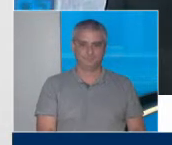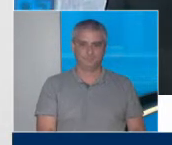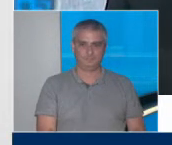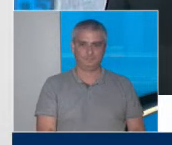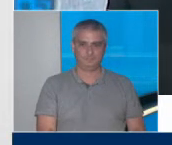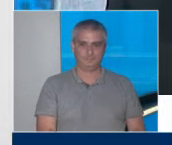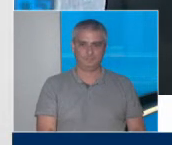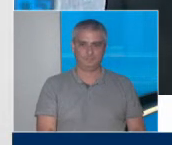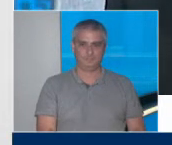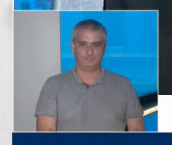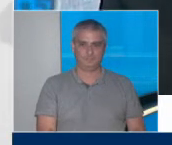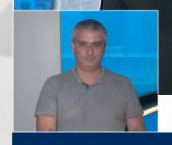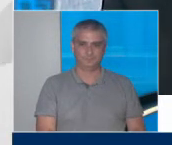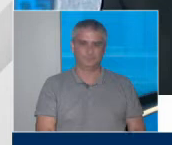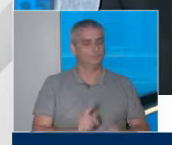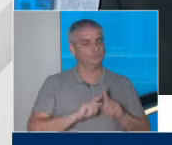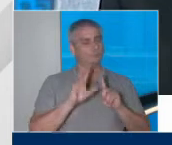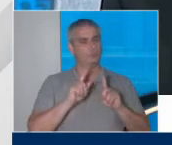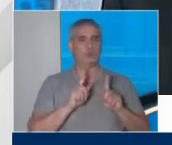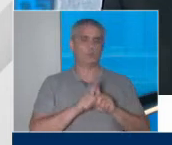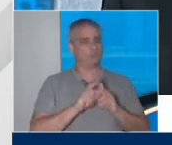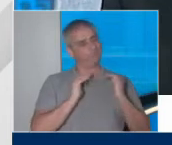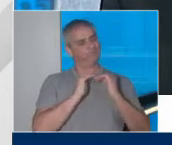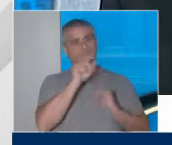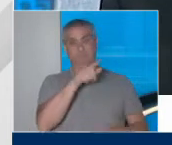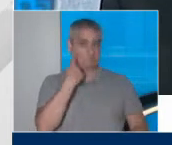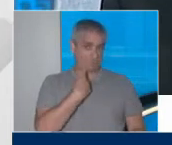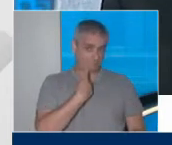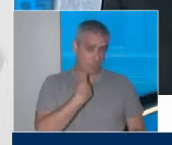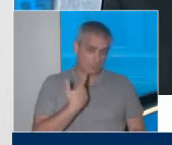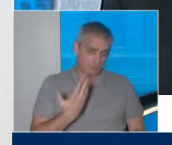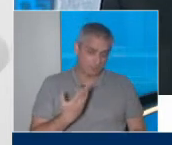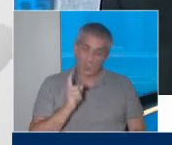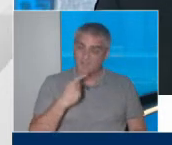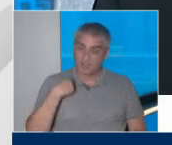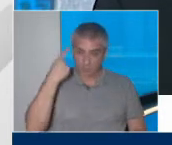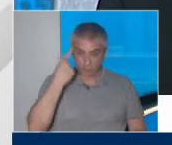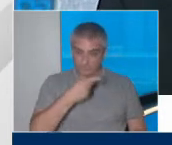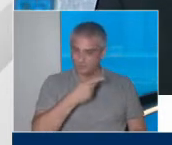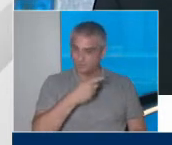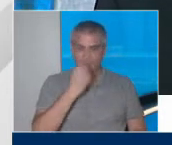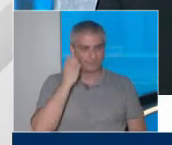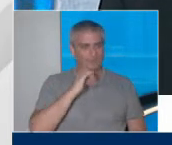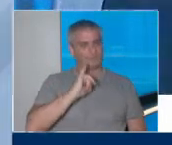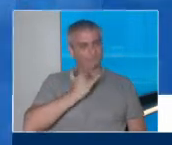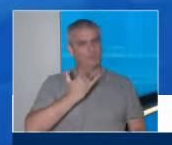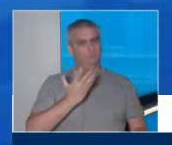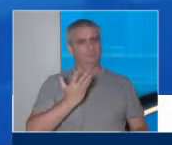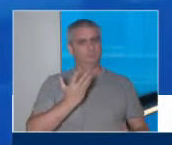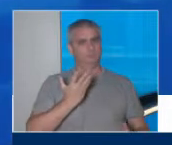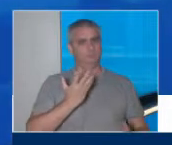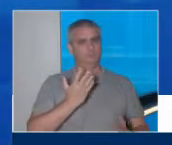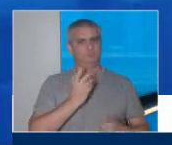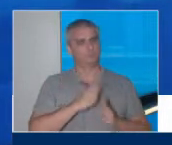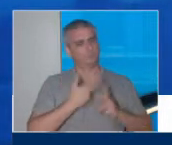שככה, אז סוג של מתלבש עליה, שאלה, אבל עצם זה שאני חושבת שליברמן בוחר כן להחזיר